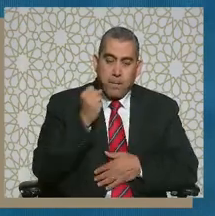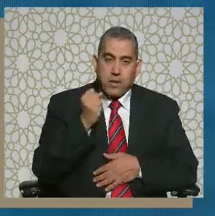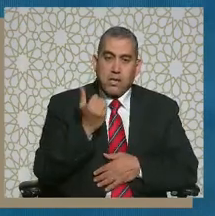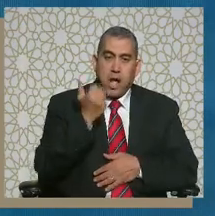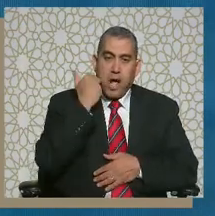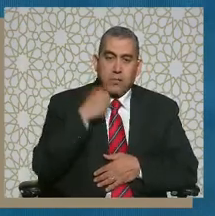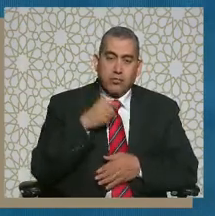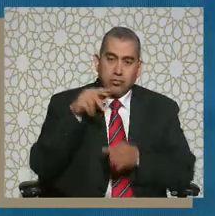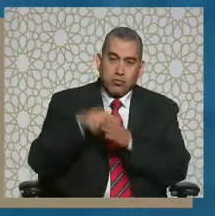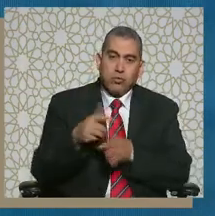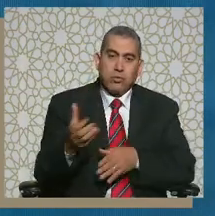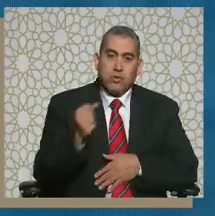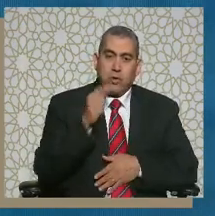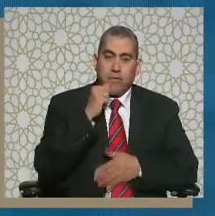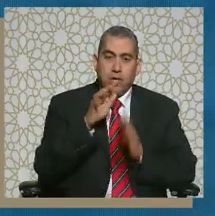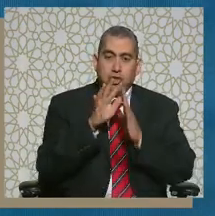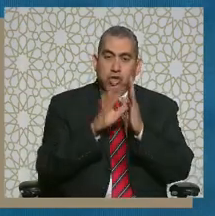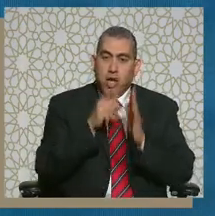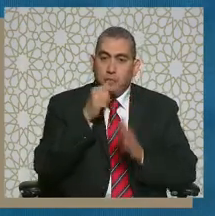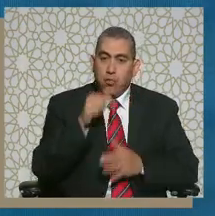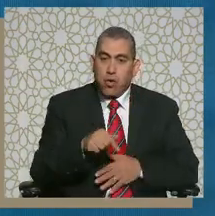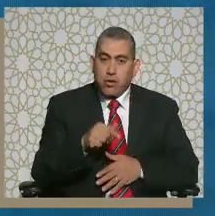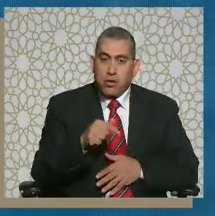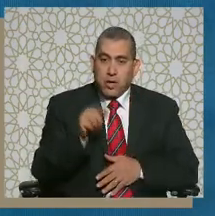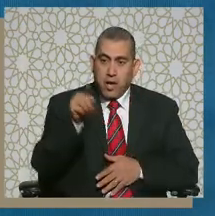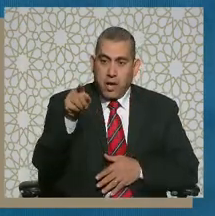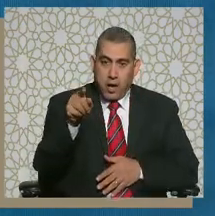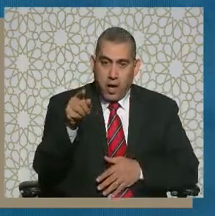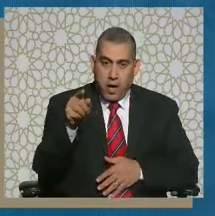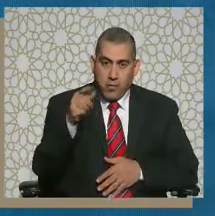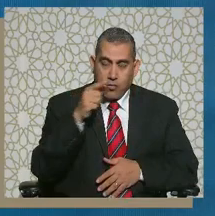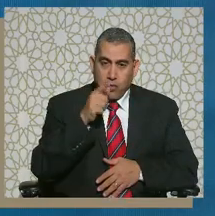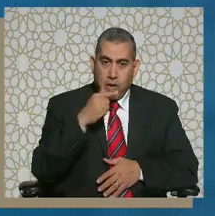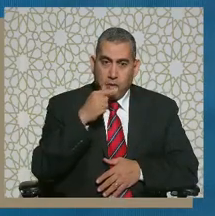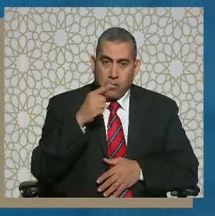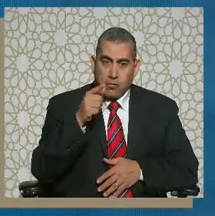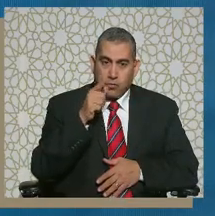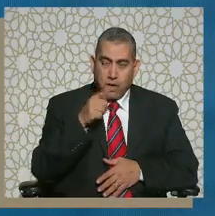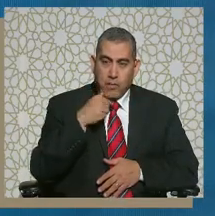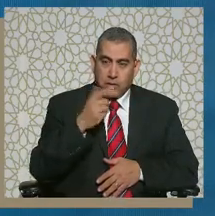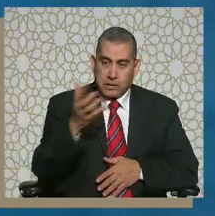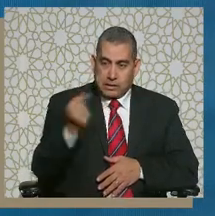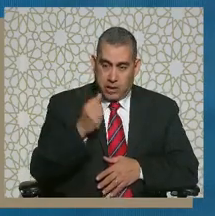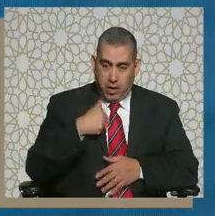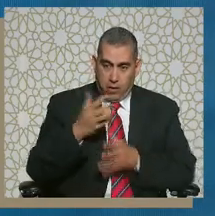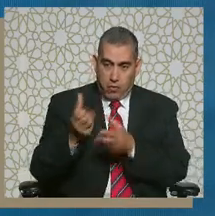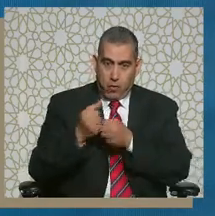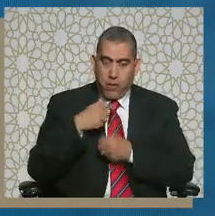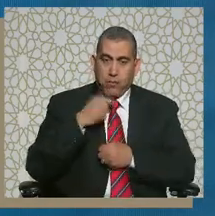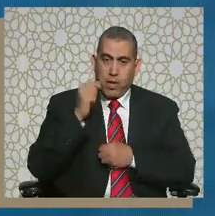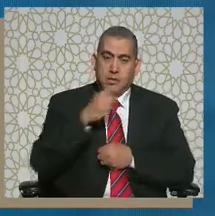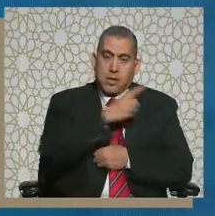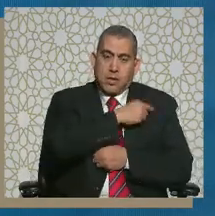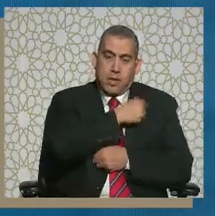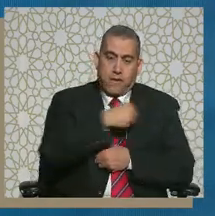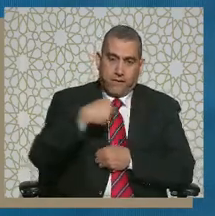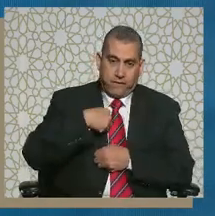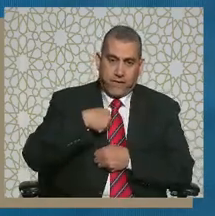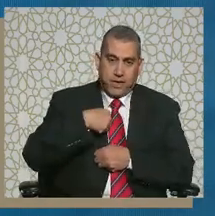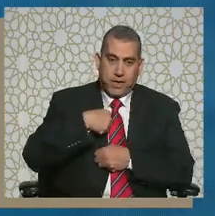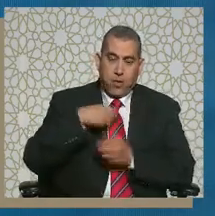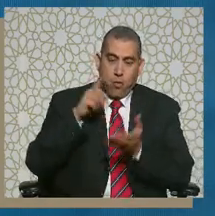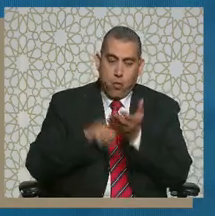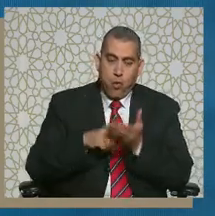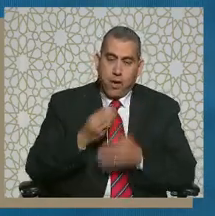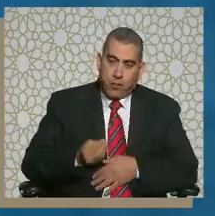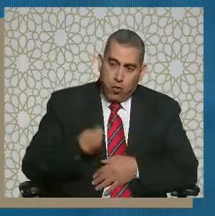ايه حكمه في في الفقه صاحبه الذي اخذ المال بالغصب يكون اثما ويجب عليه